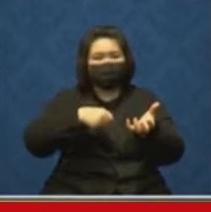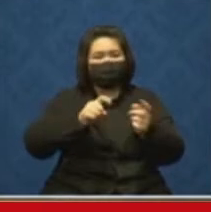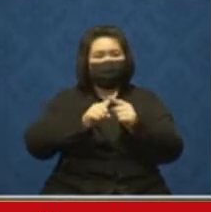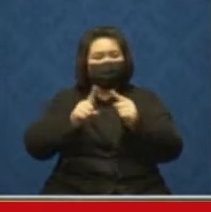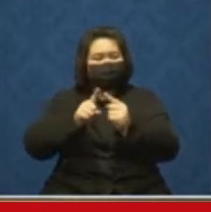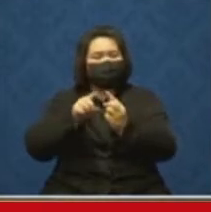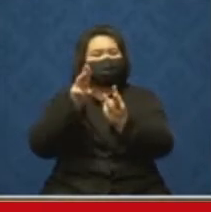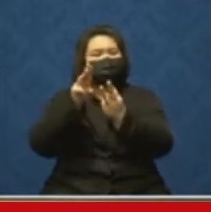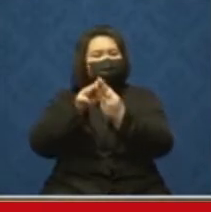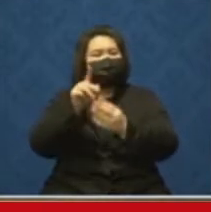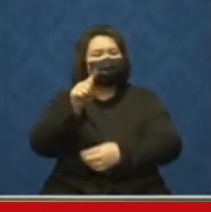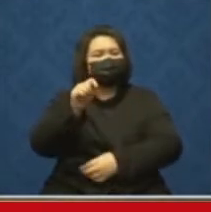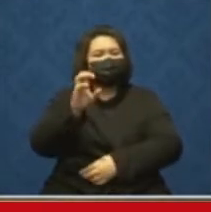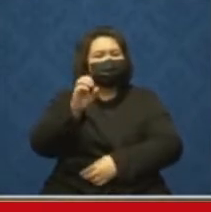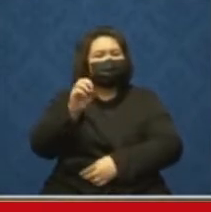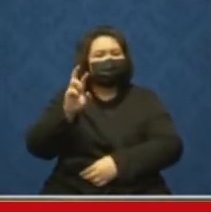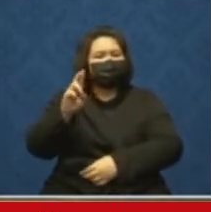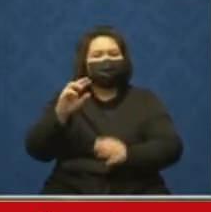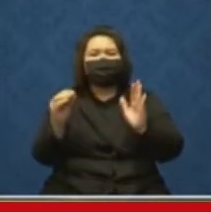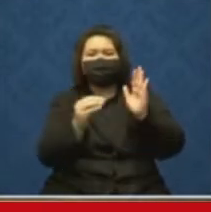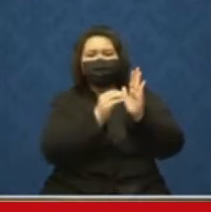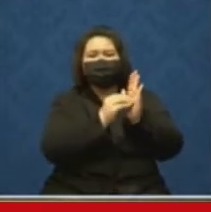แต่ใน TOR ไม่มีข้อระบุตรนี้เลย